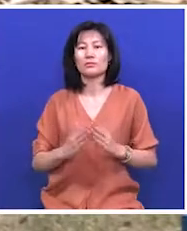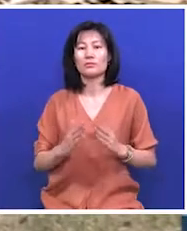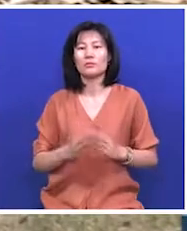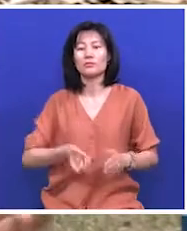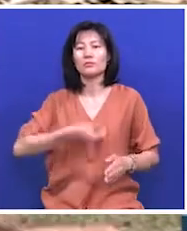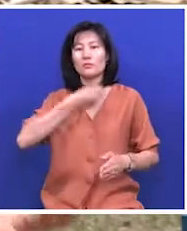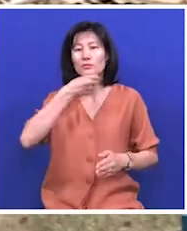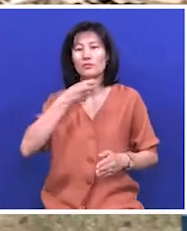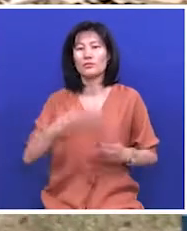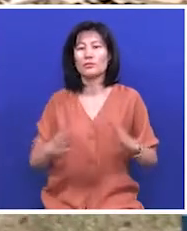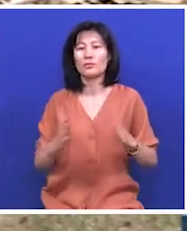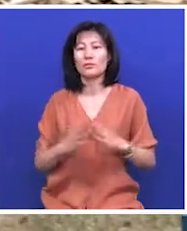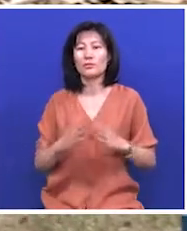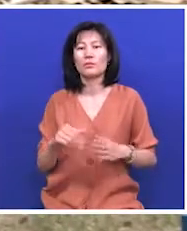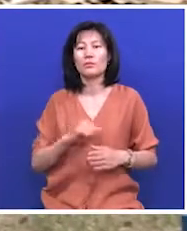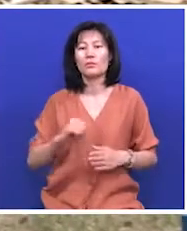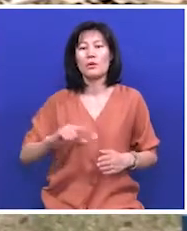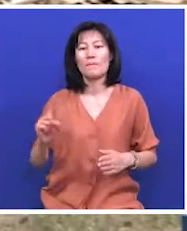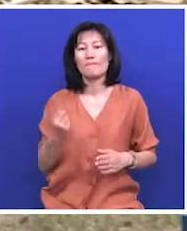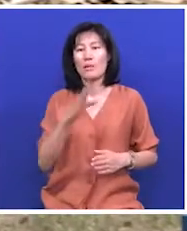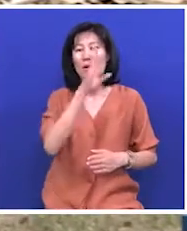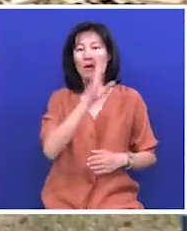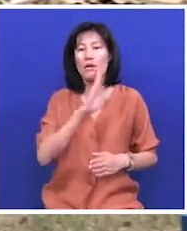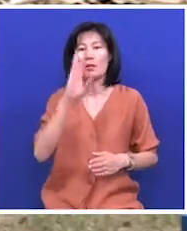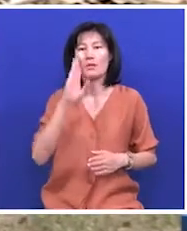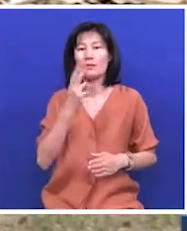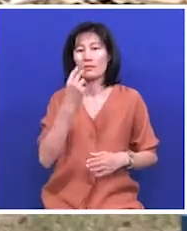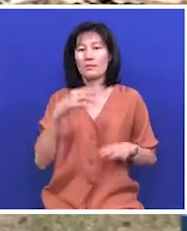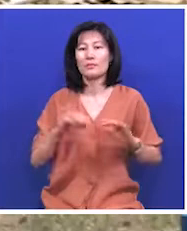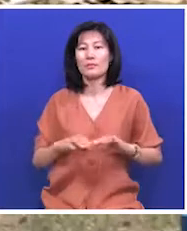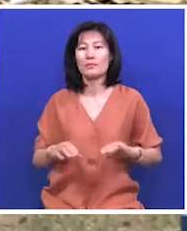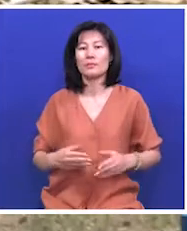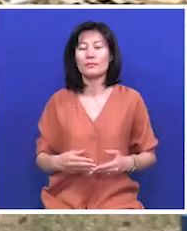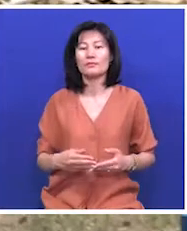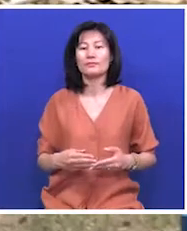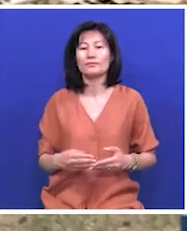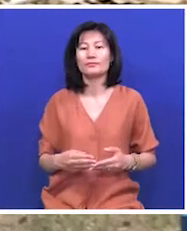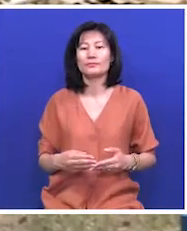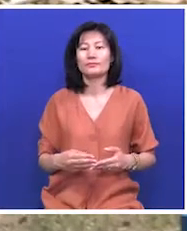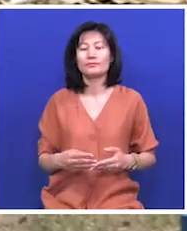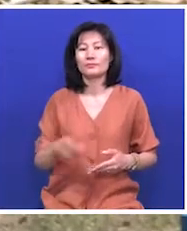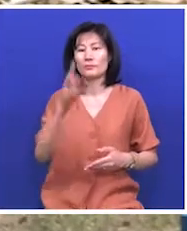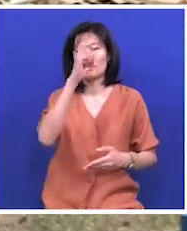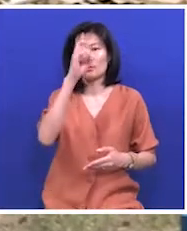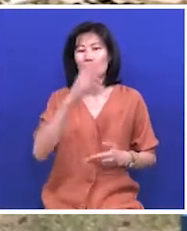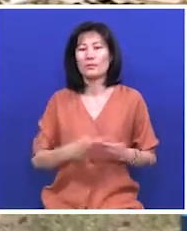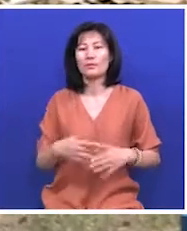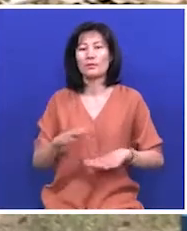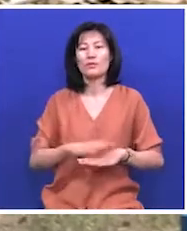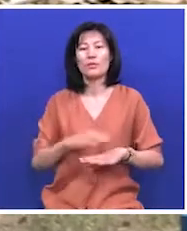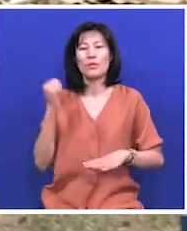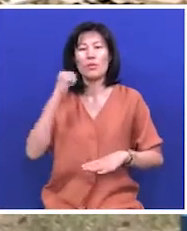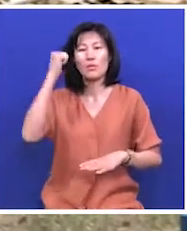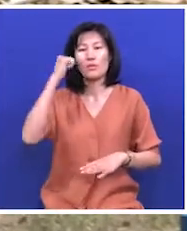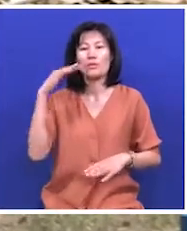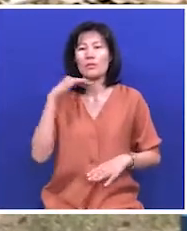Мен үлкен үйді мен бір өзім қалай саламын жалғыз бастаны. Бала шағам бір екі теңгесі неге жетеді? Мен өкімет болмаса,